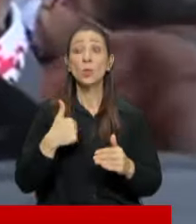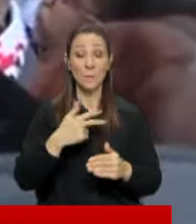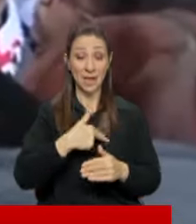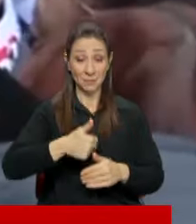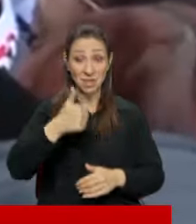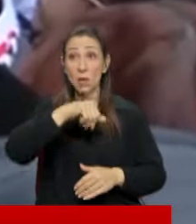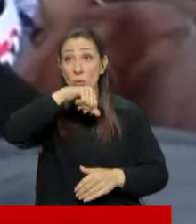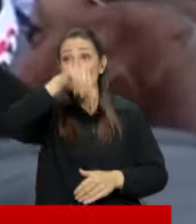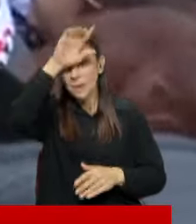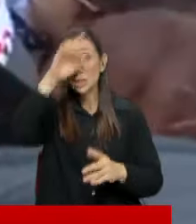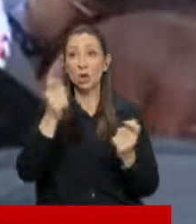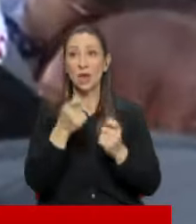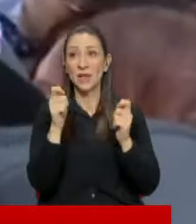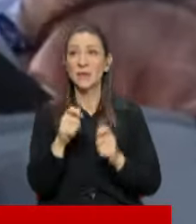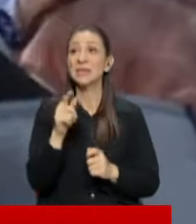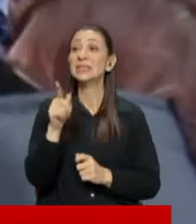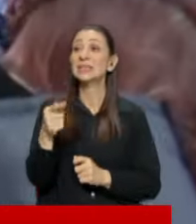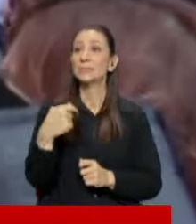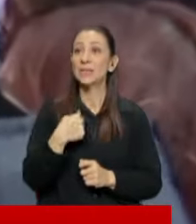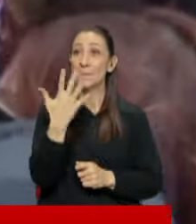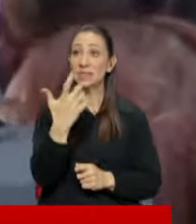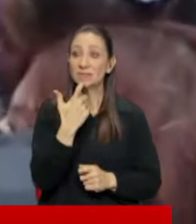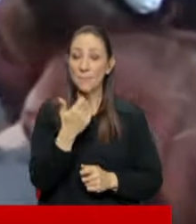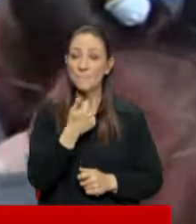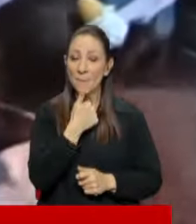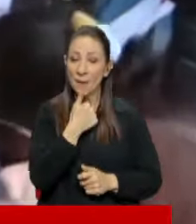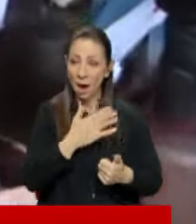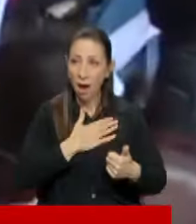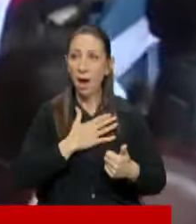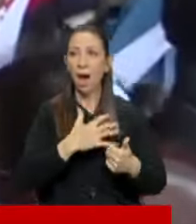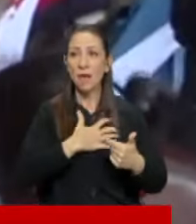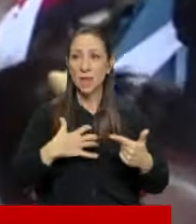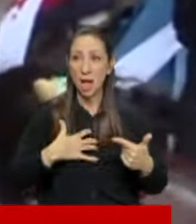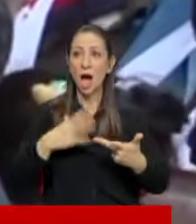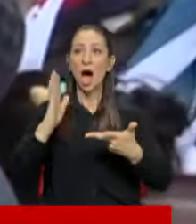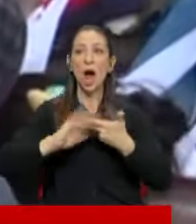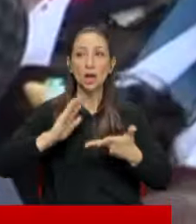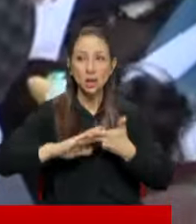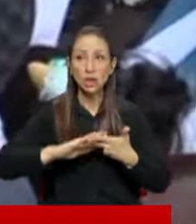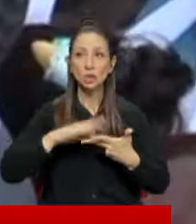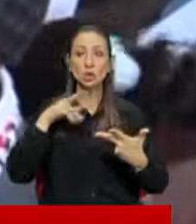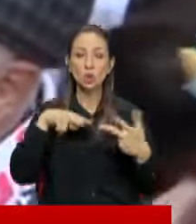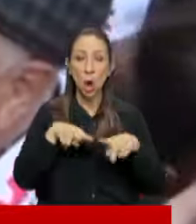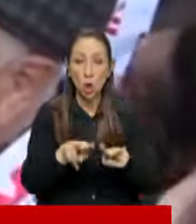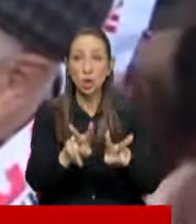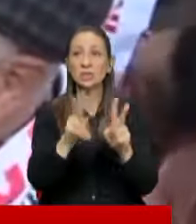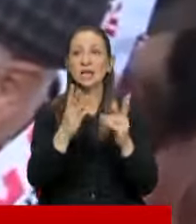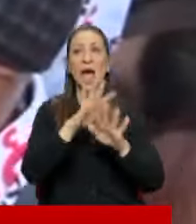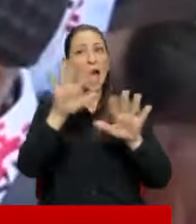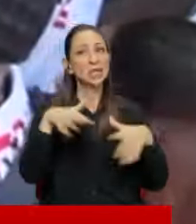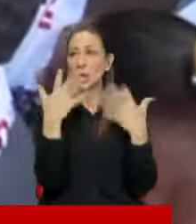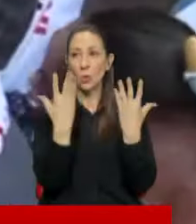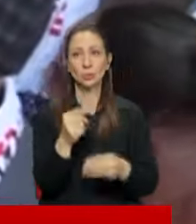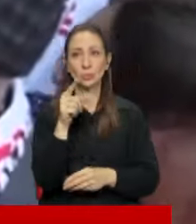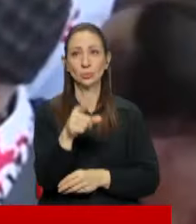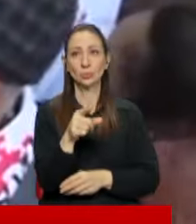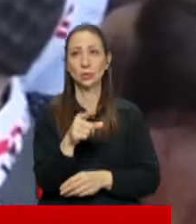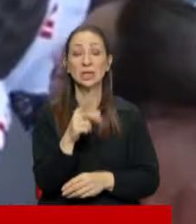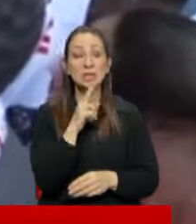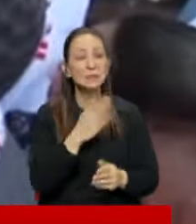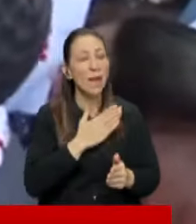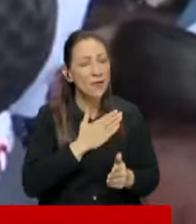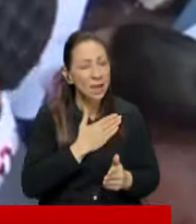eli öpülmez görevini siz yapar. Siz bize 5 yıldır babalık, annelik, arkadaşlık, yoldaşlık her şey oldunuz. Eyvallah